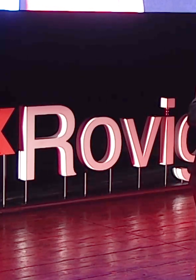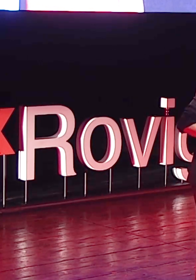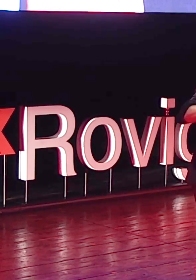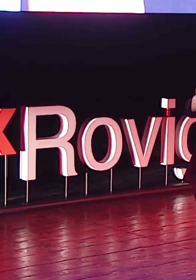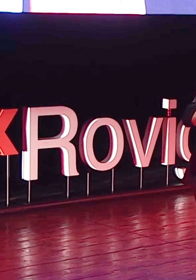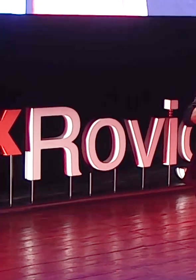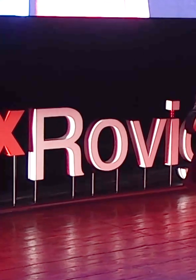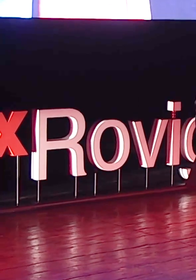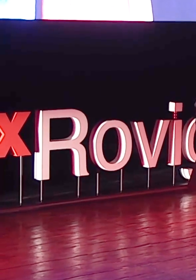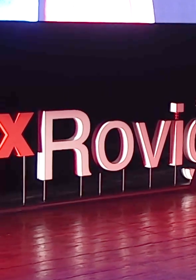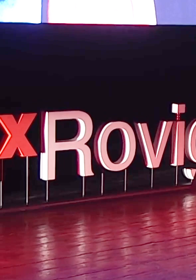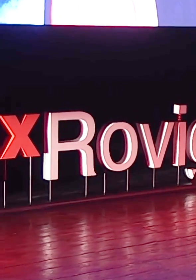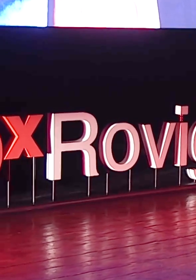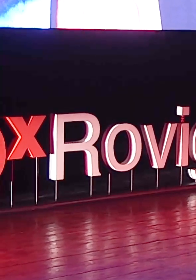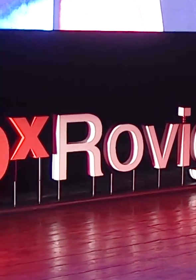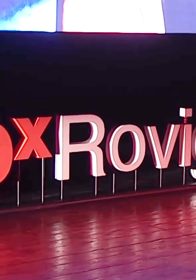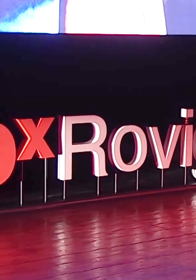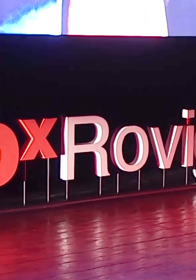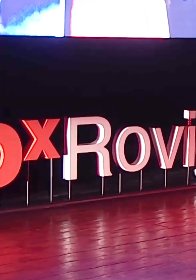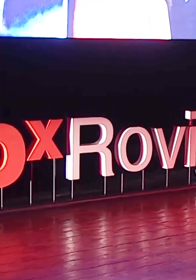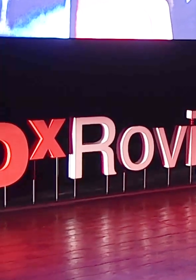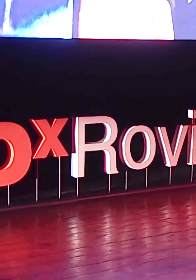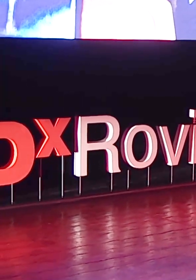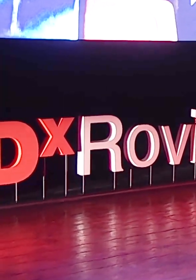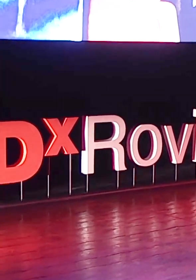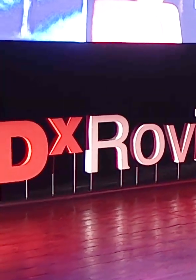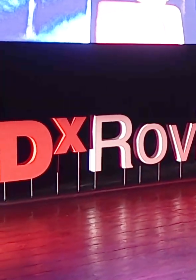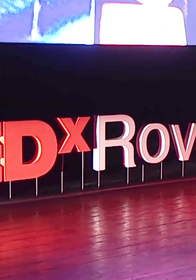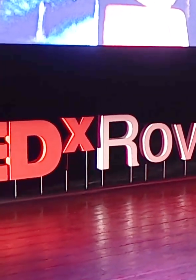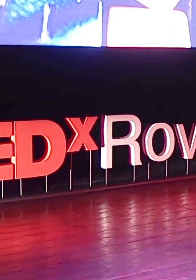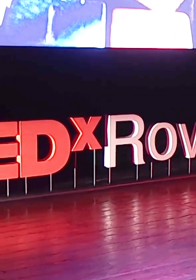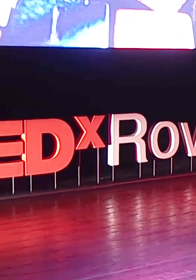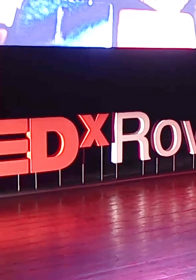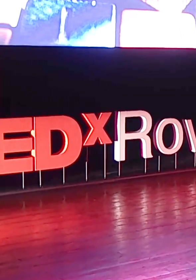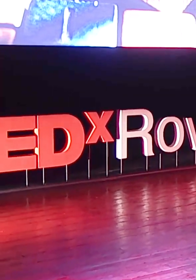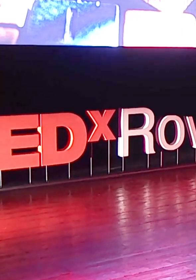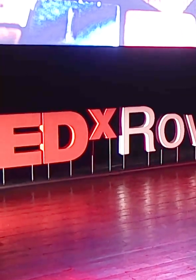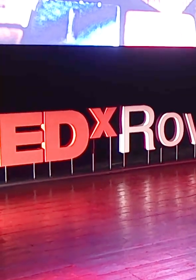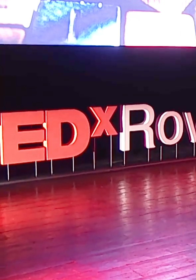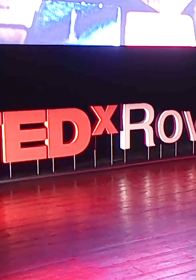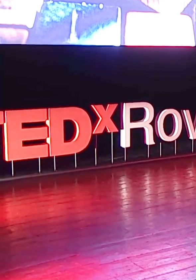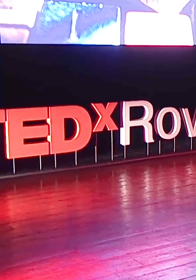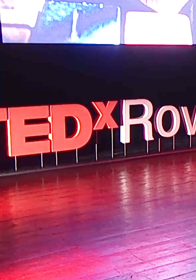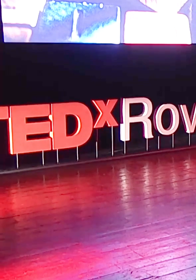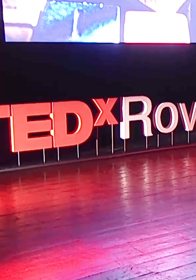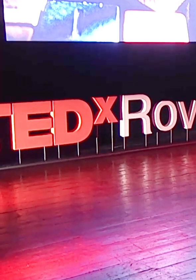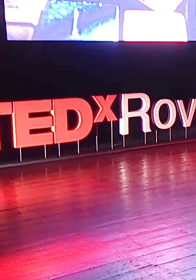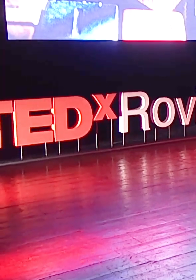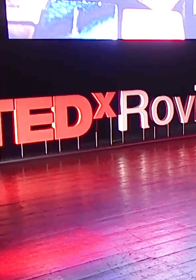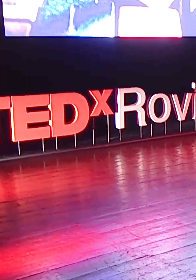avete carta e penna prendetela per favore chi vuole ovviamente eh siete liberi di poter scegliere